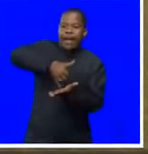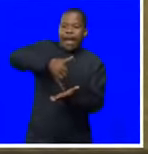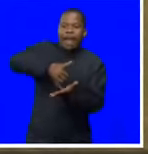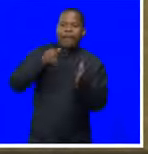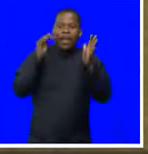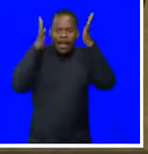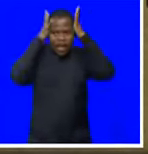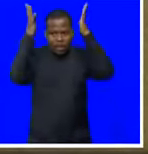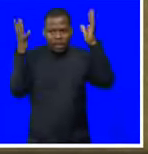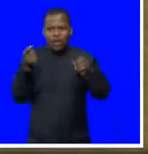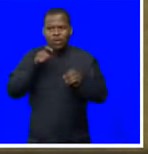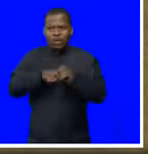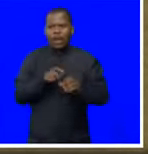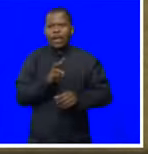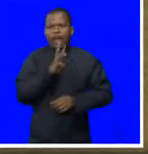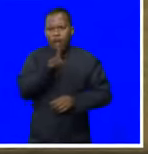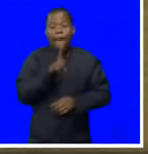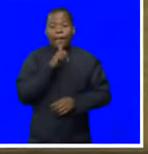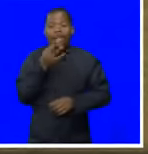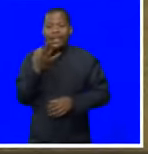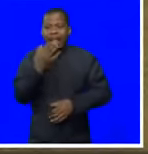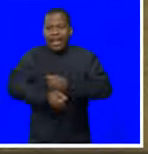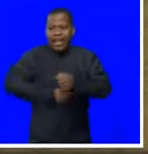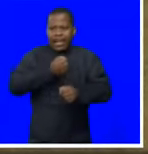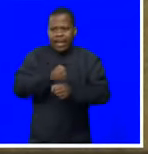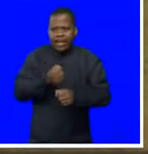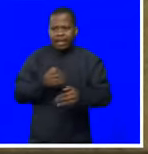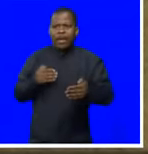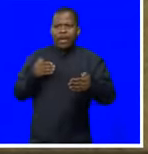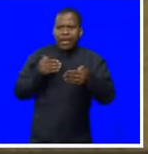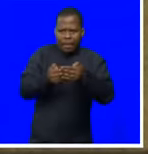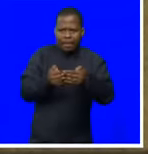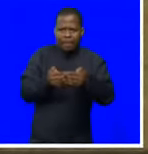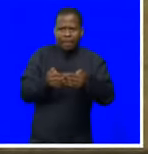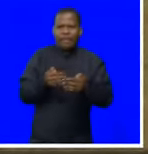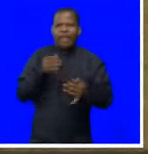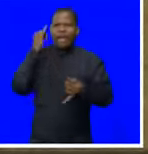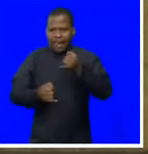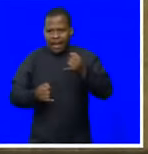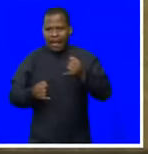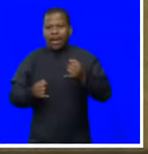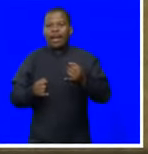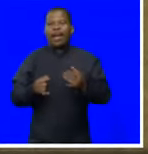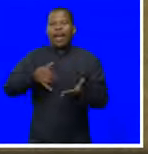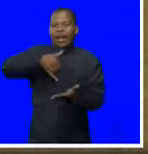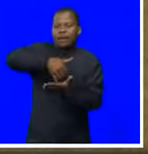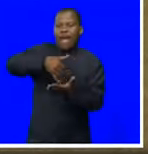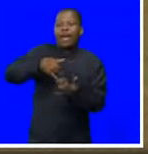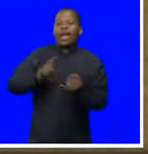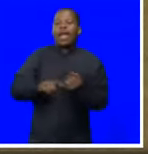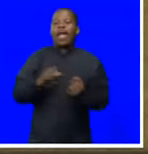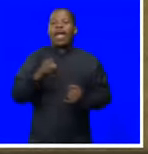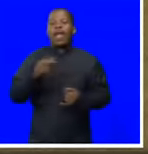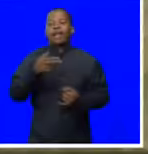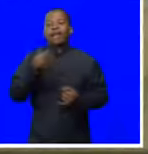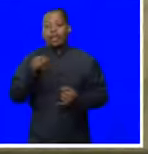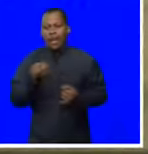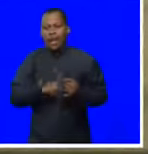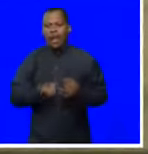term lokuthi vele within the next 3 years sifike kuma finals na kanjani abo Afcon nabo